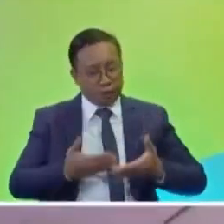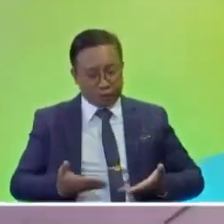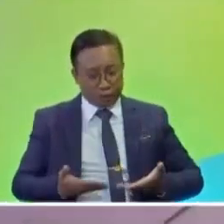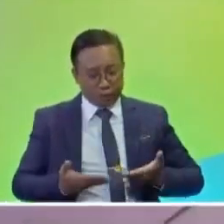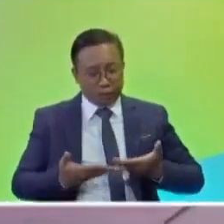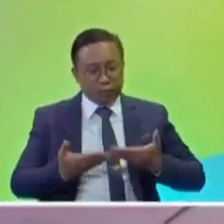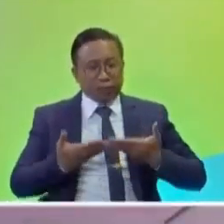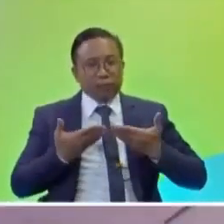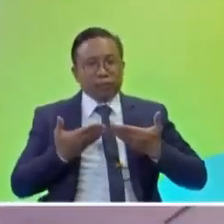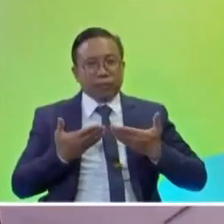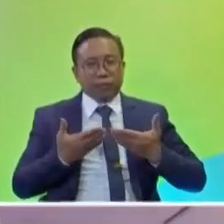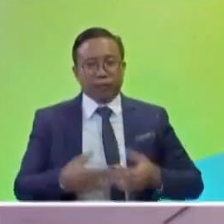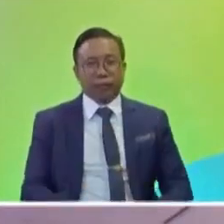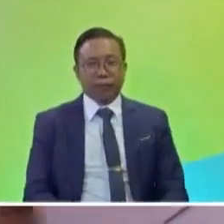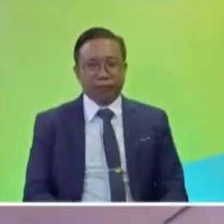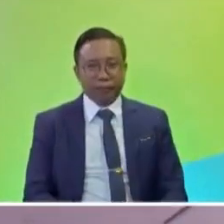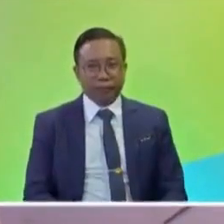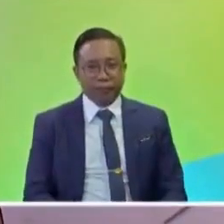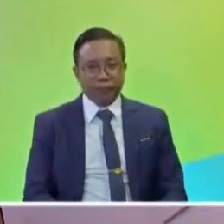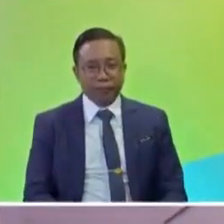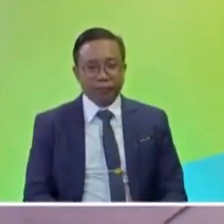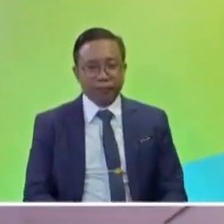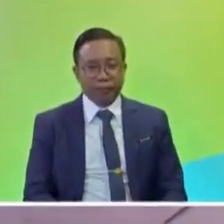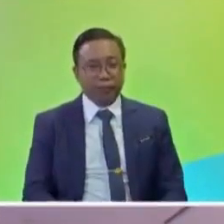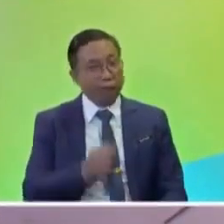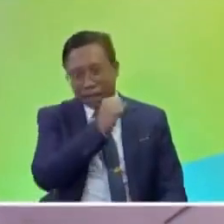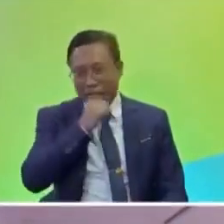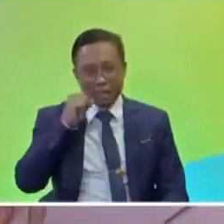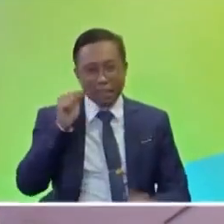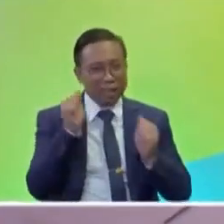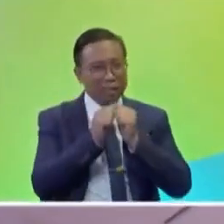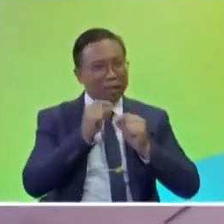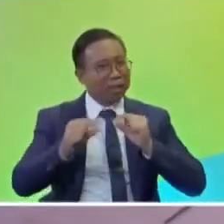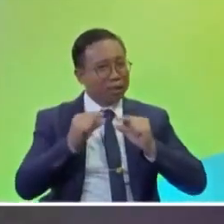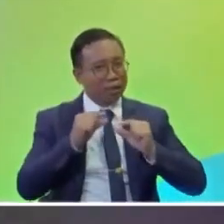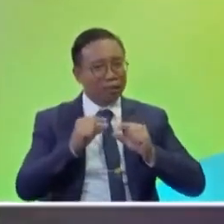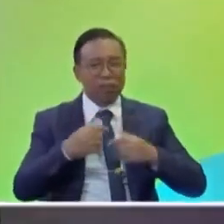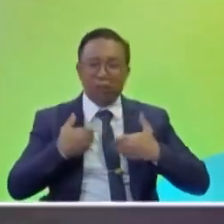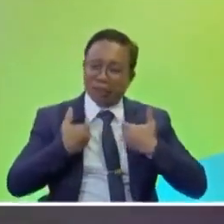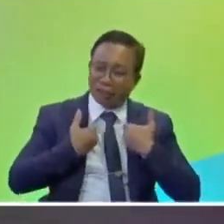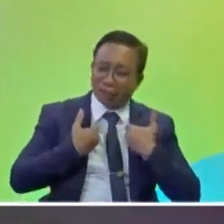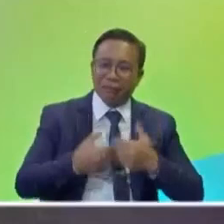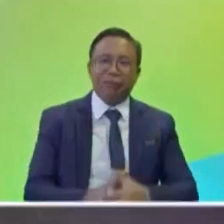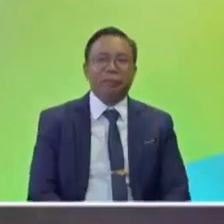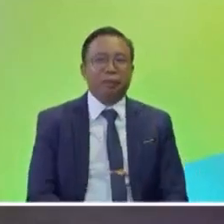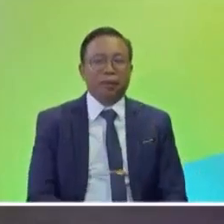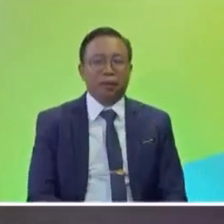nafas. Dalam-dalam. Okay. Nak menyanyi dengan nak bergerak. Oh, penat ni tau. Okay. Yalah